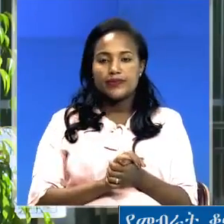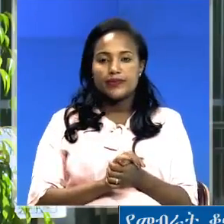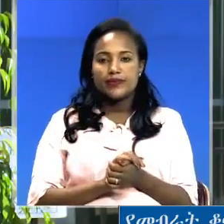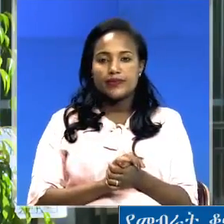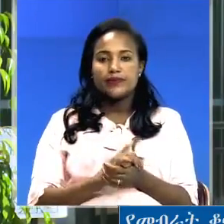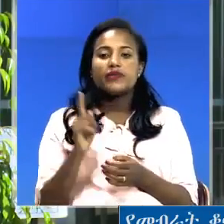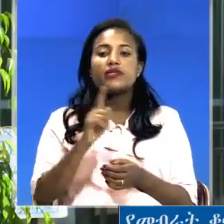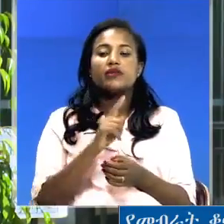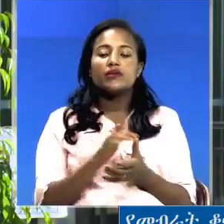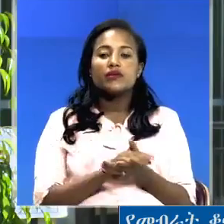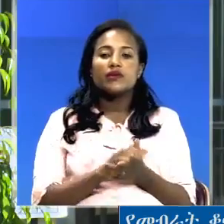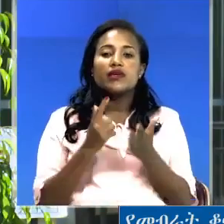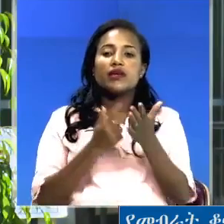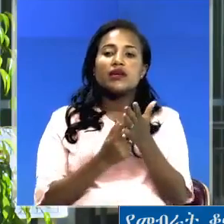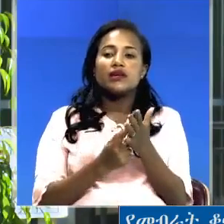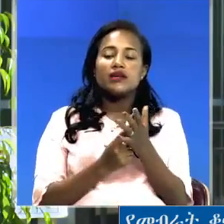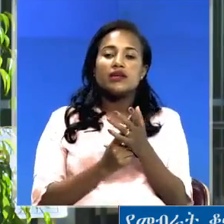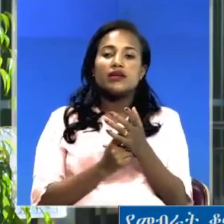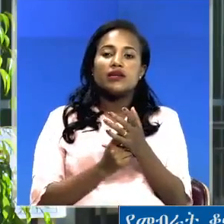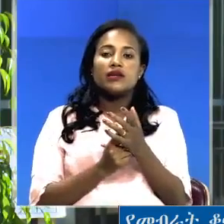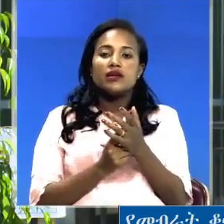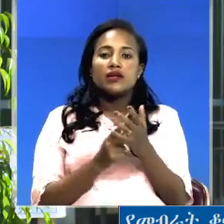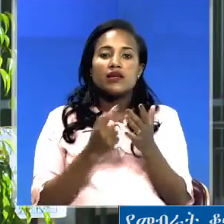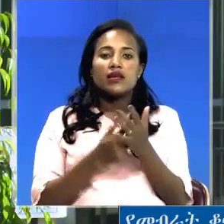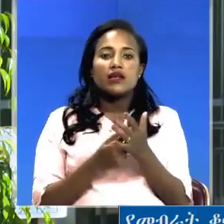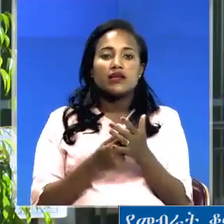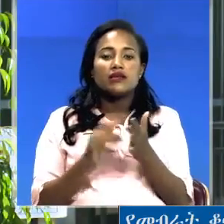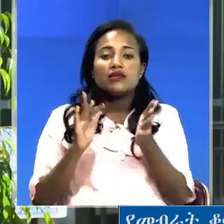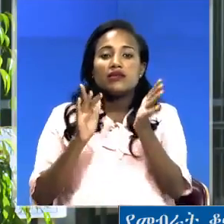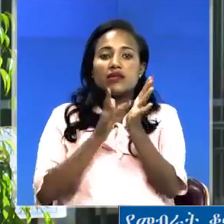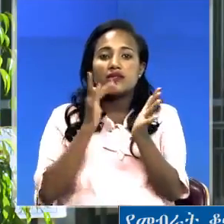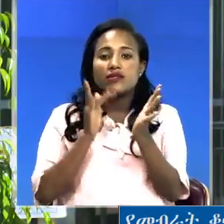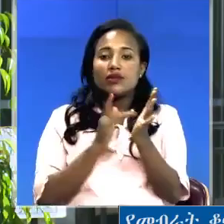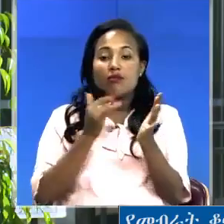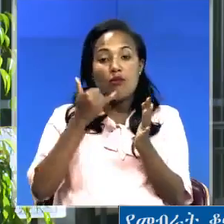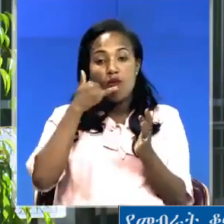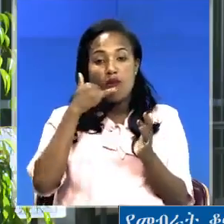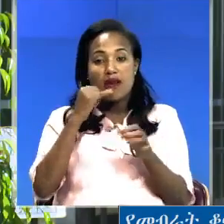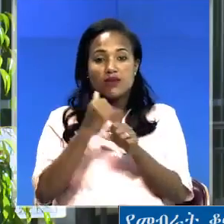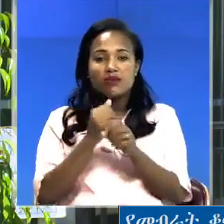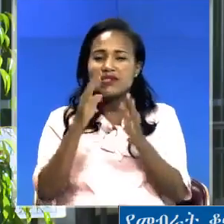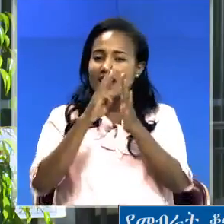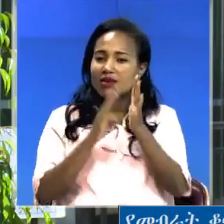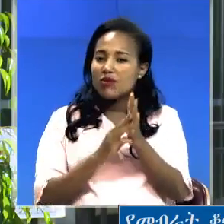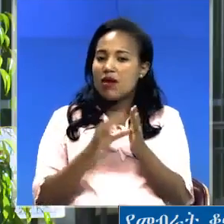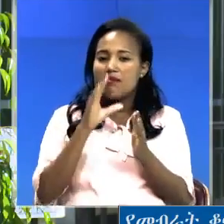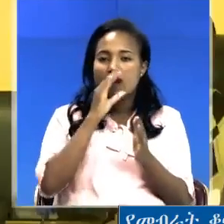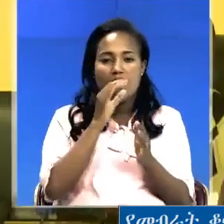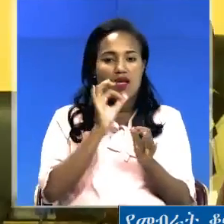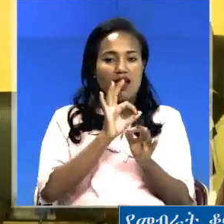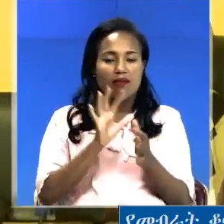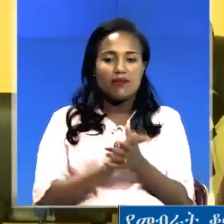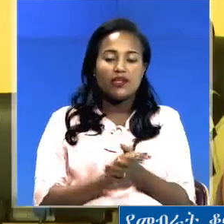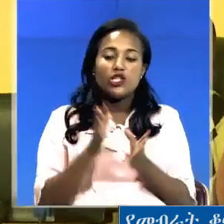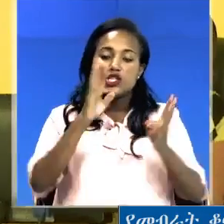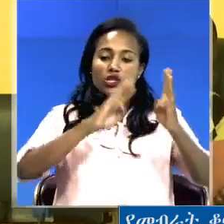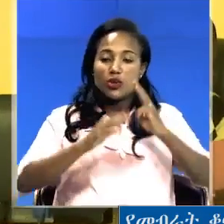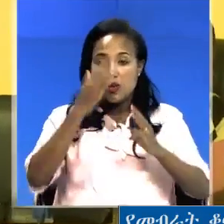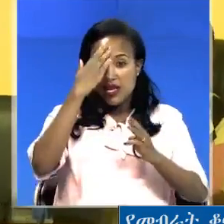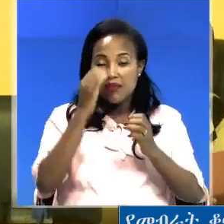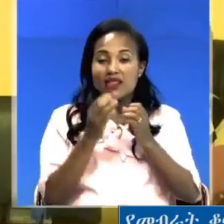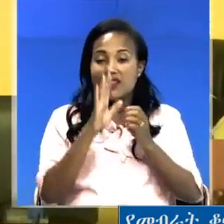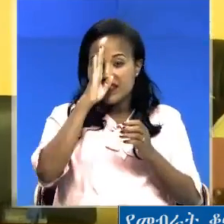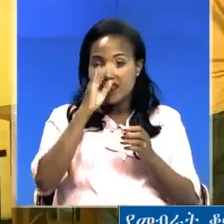ኬሽ ሞባይል ነው ዛሬ ተይዞ ያለ ያን ኬሽ ሞባይል እንዲያደረገ በስራት እንኳን ደግሞ ዞሩን የሚያናግር ሰው የለም። ይህ ችግር ለምን ተፈጠረ